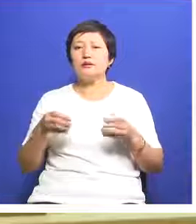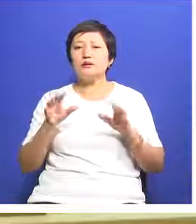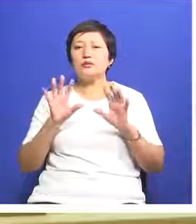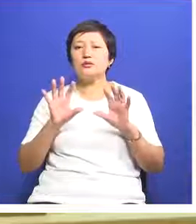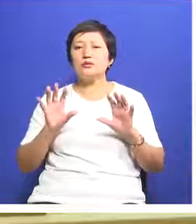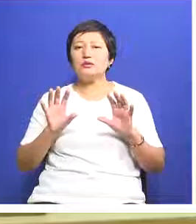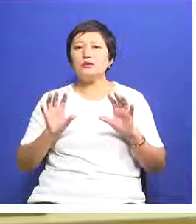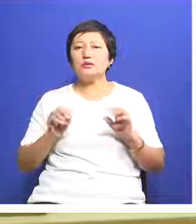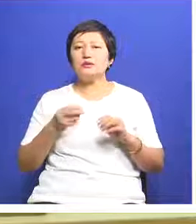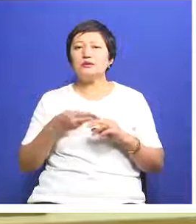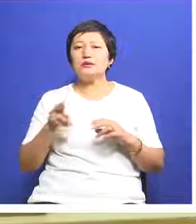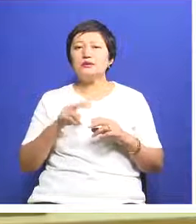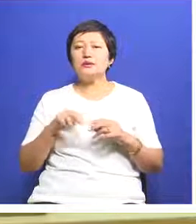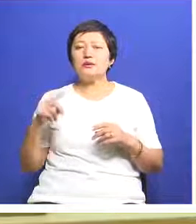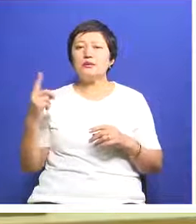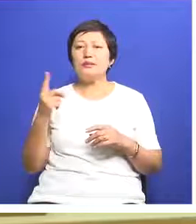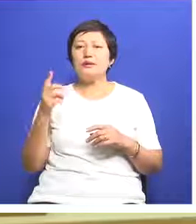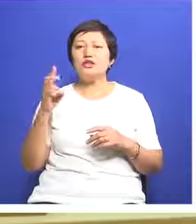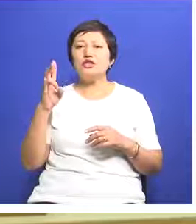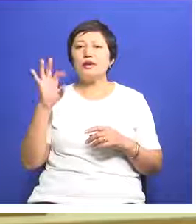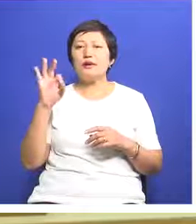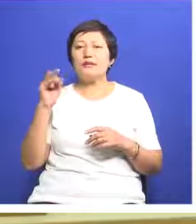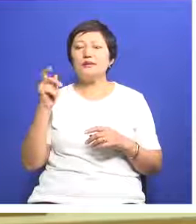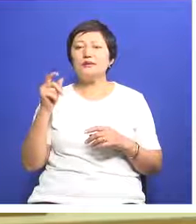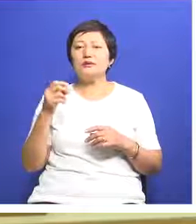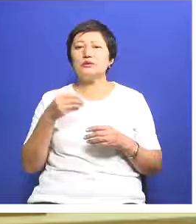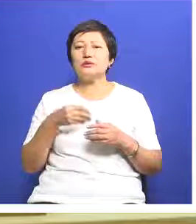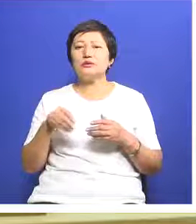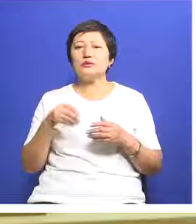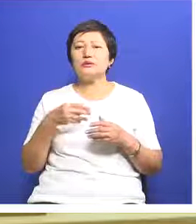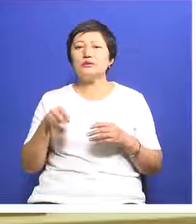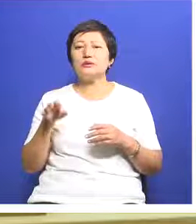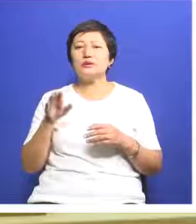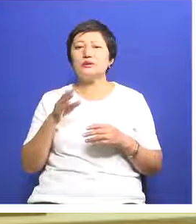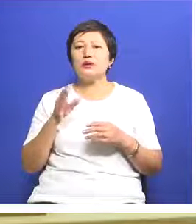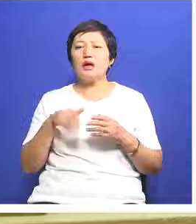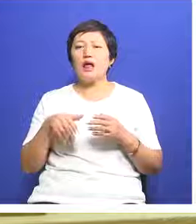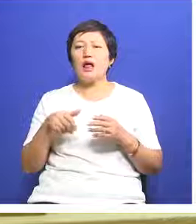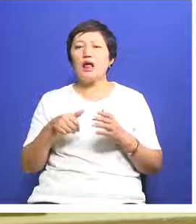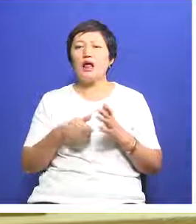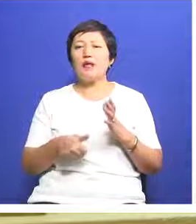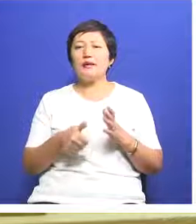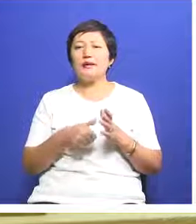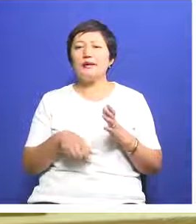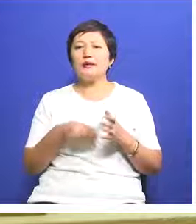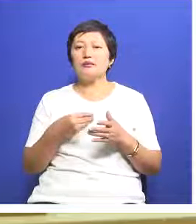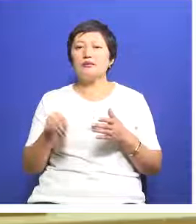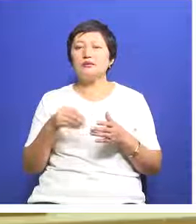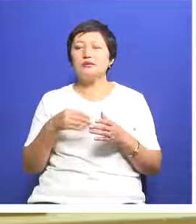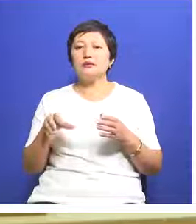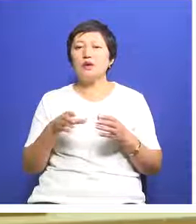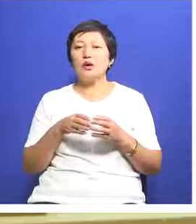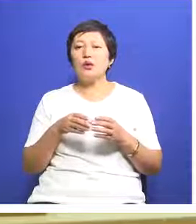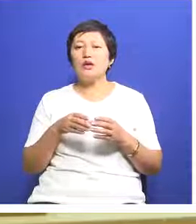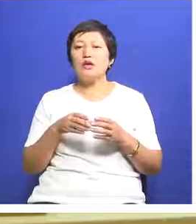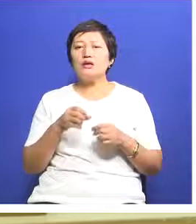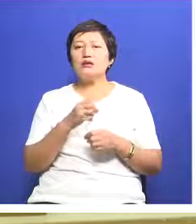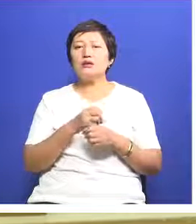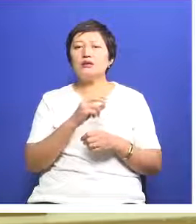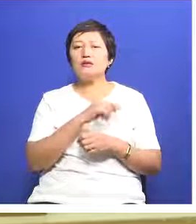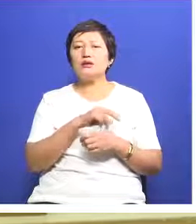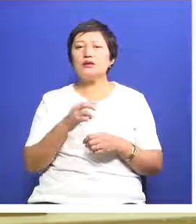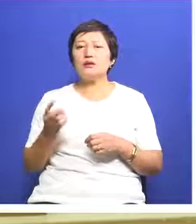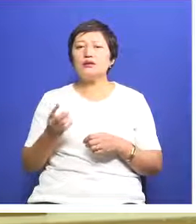osu birinci noyabrga deyin kuyup bitimiz gerek. Ол 6 айга берилет нерсе өте шаруаларга тиімді, өйткені